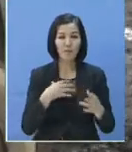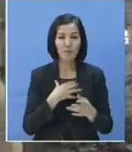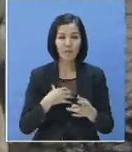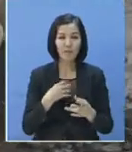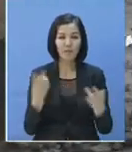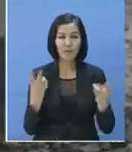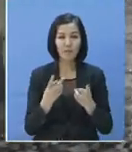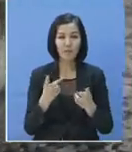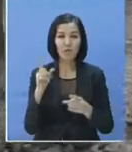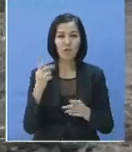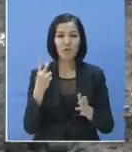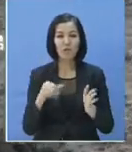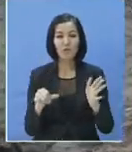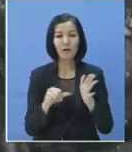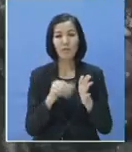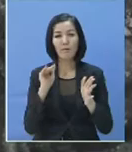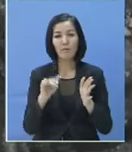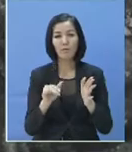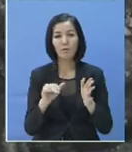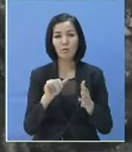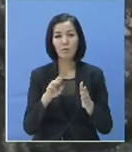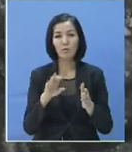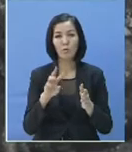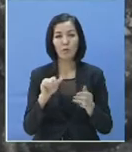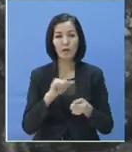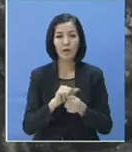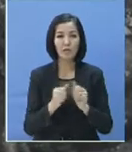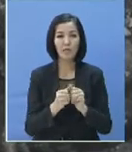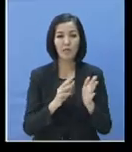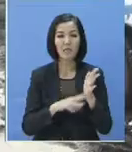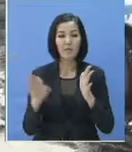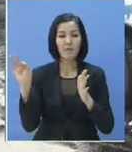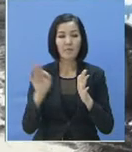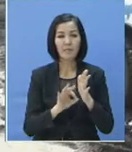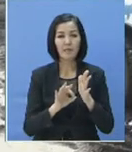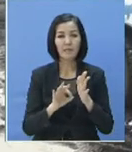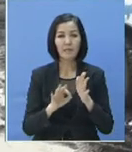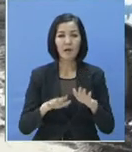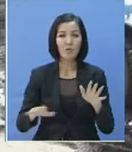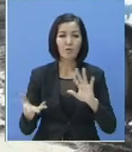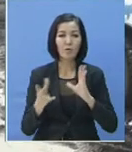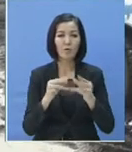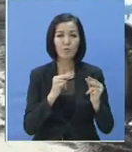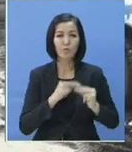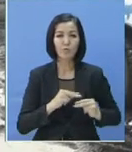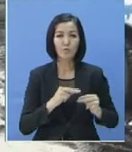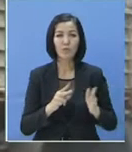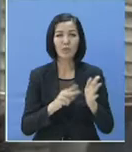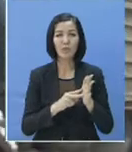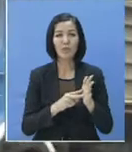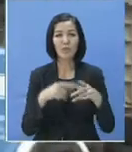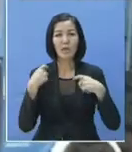жылына 126 мың тонна қатты отын қажет. Бүгінде оның 80%-дан астамы аудан көлемінде жұмыс істеп тұрған 7